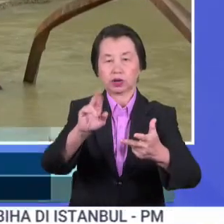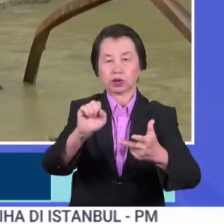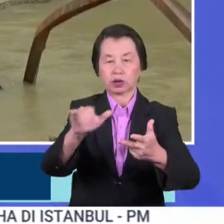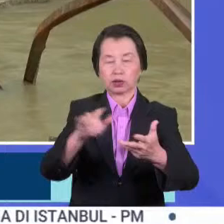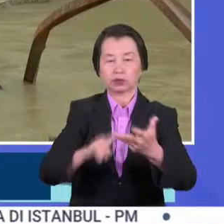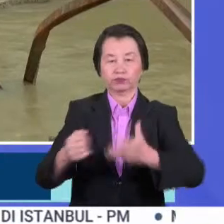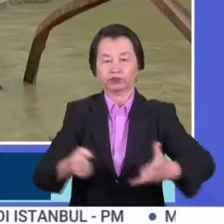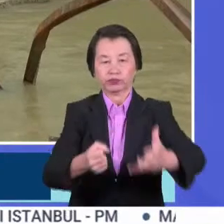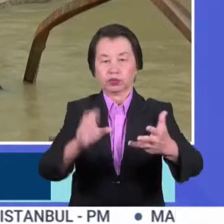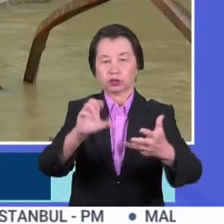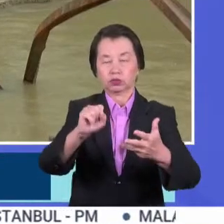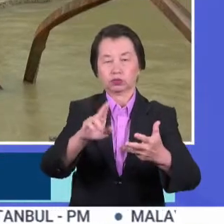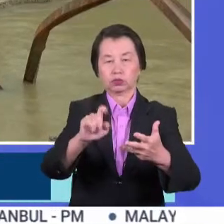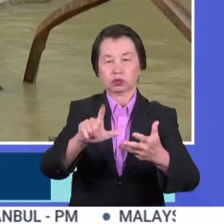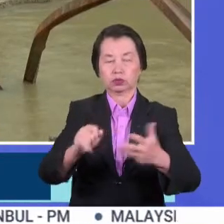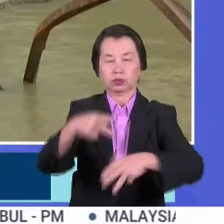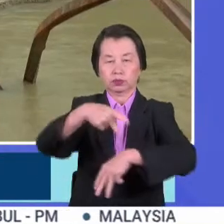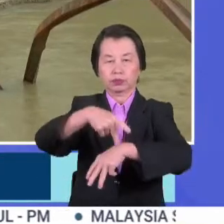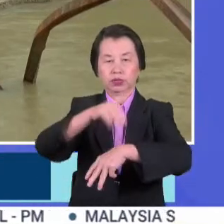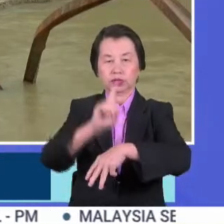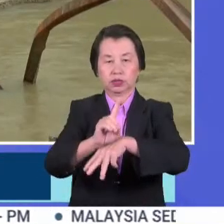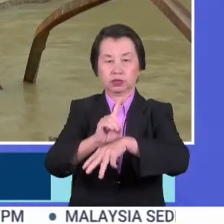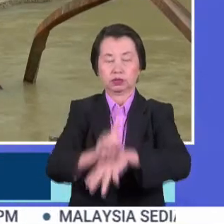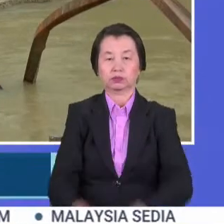RTB Sungai Solo, Port Dickson.